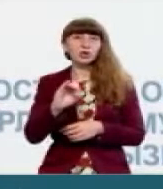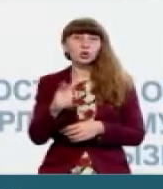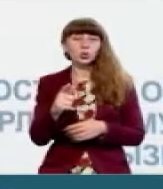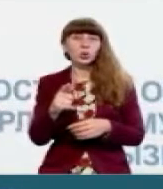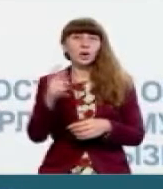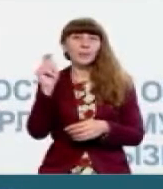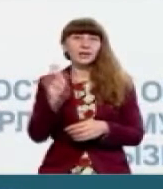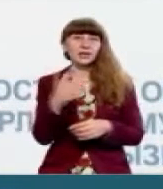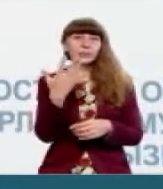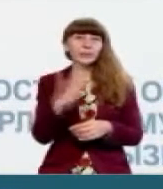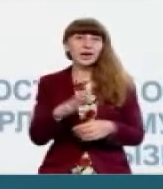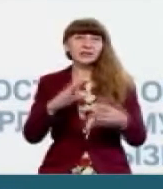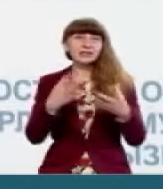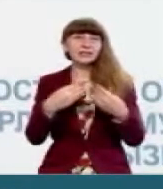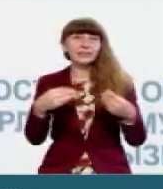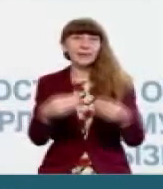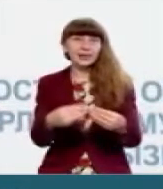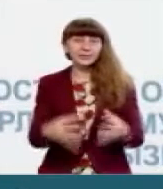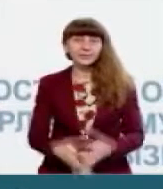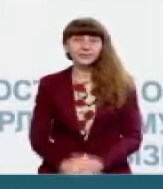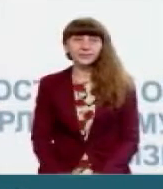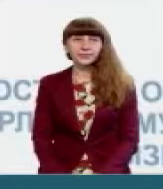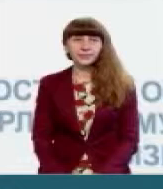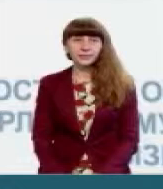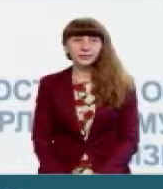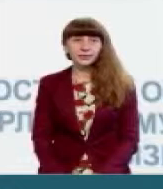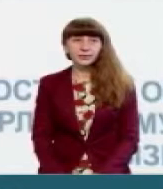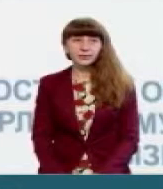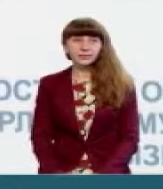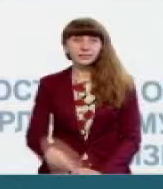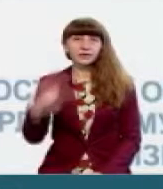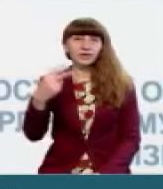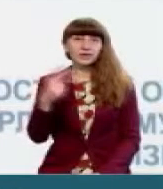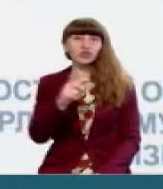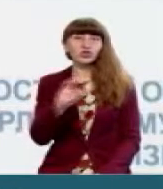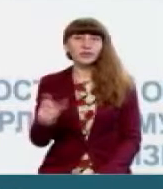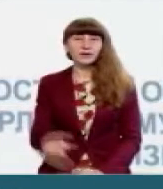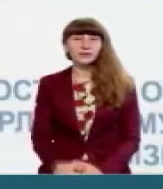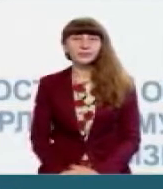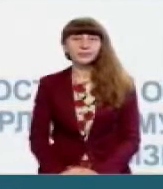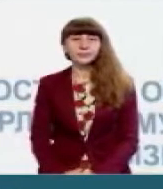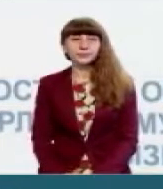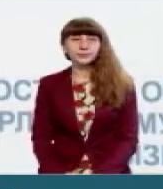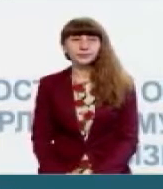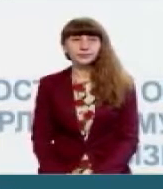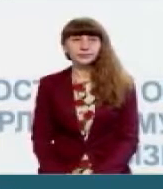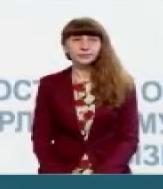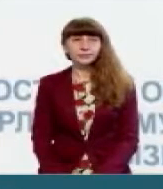қамтылған отбасы есепте тұр. 269 адам 11 миллион 554 мың теңге сомасына атаулы әлеуметтік көмек